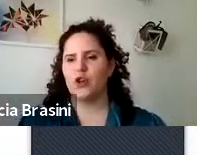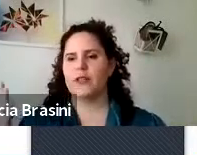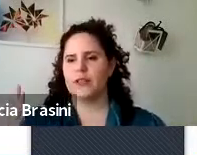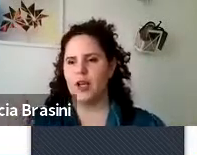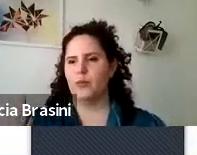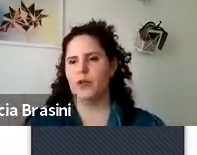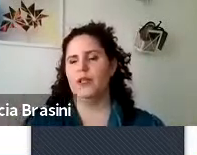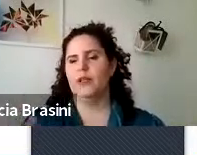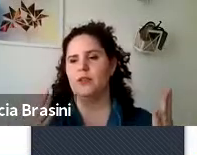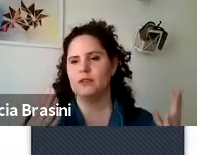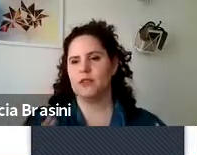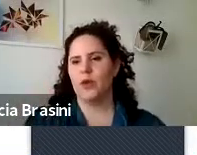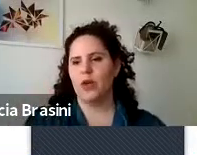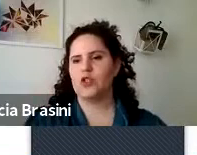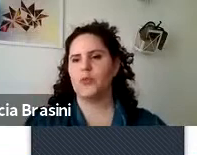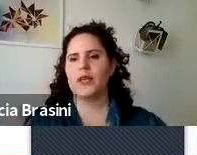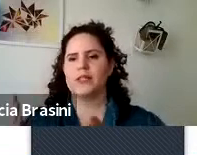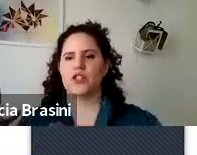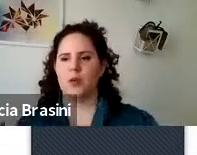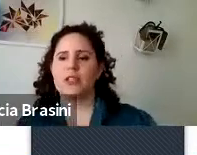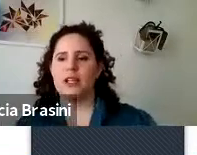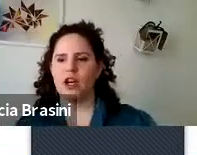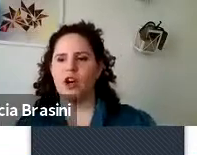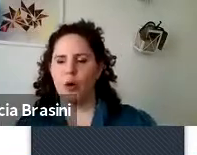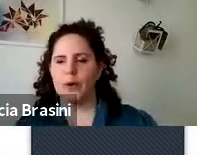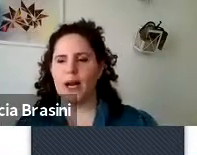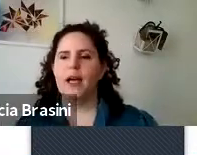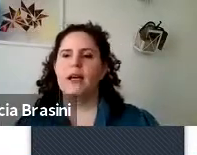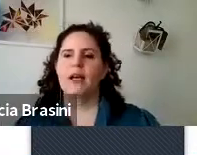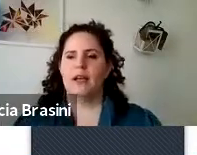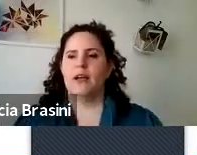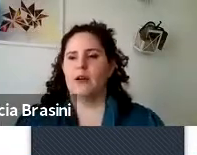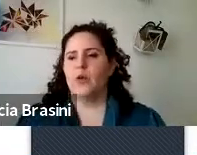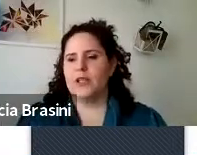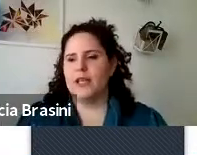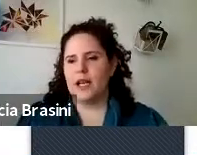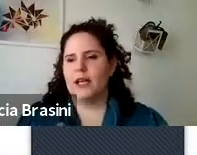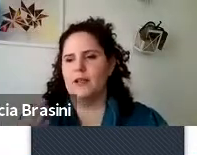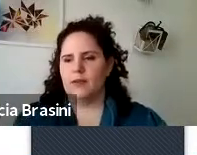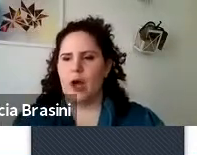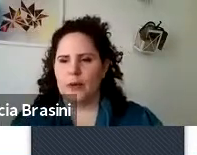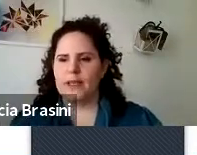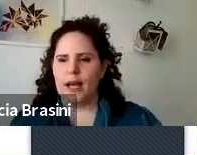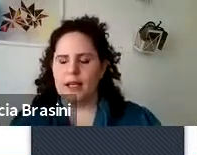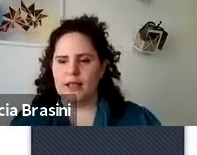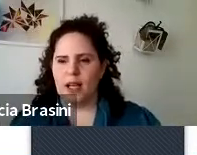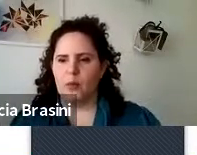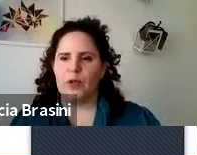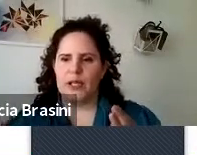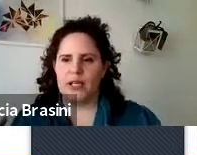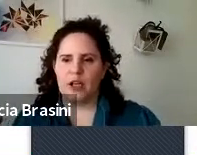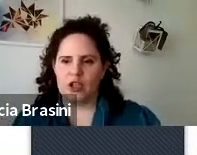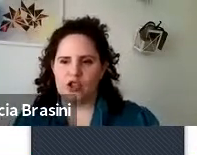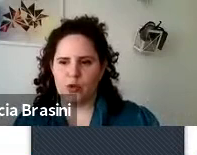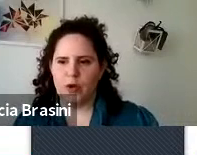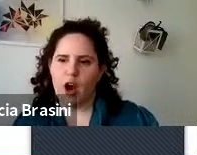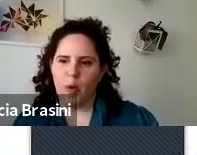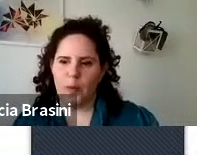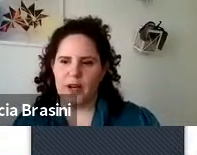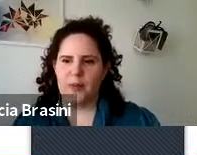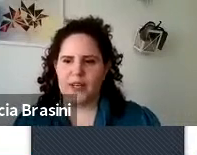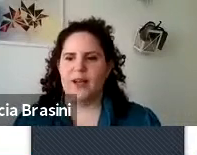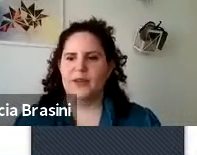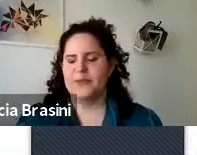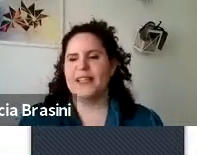prima, anche solo il tempo di seguire una spiegazione, guardare l'opera, vuol dire aumentare il tempo dedicato a